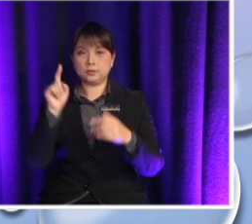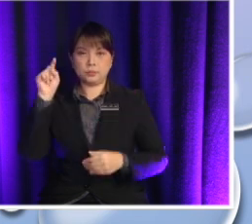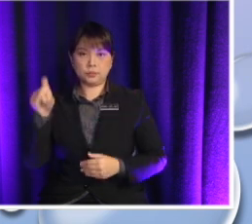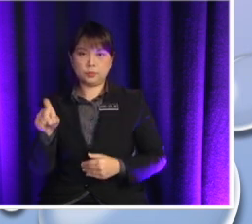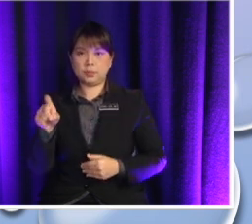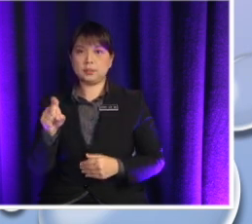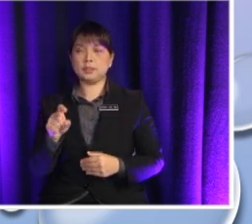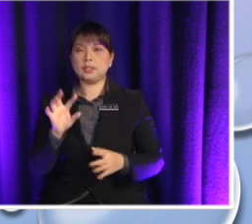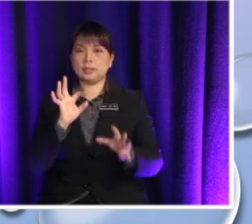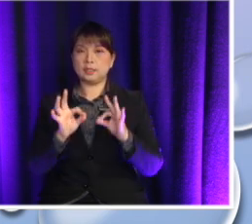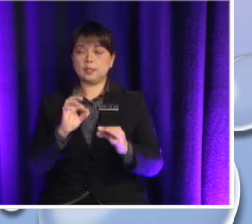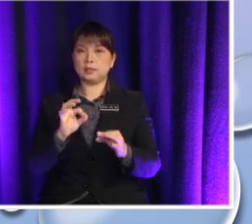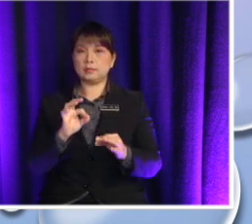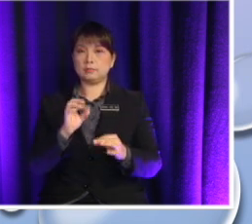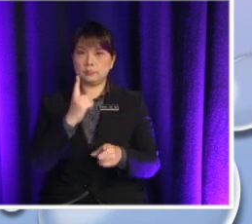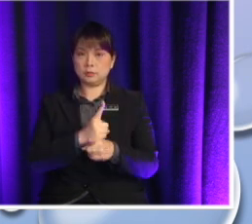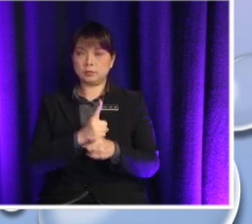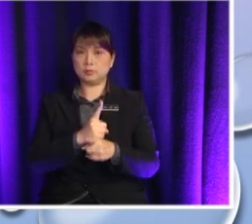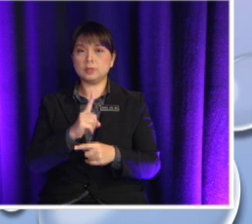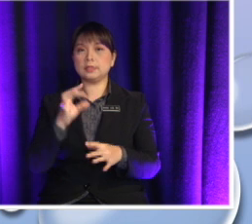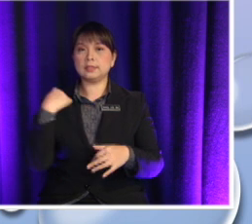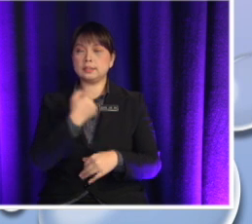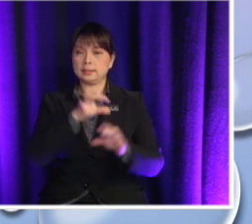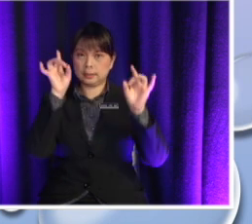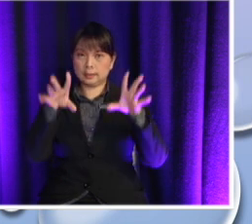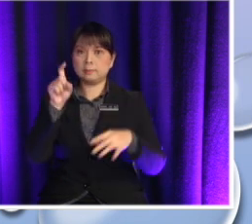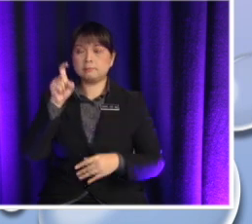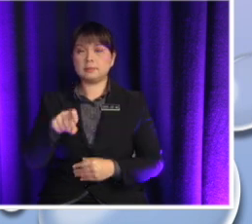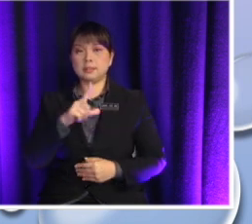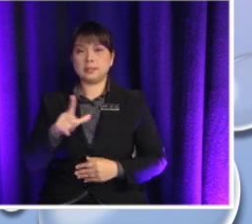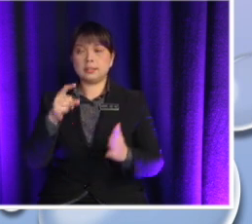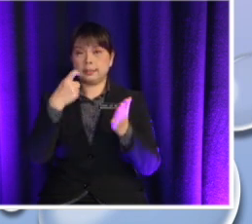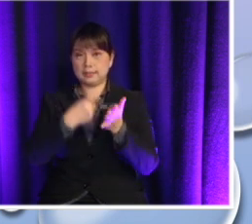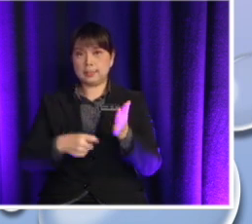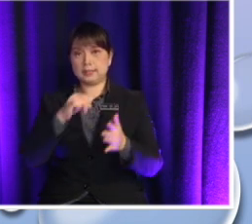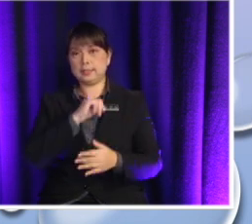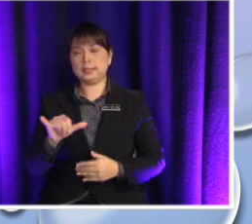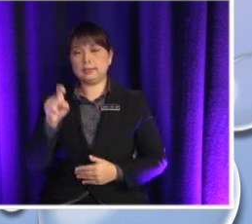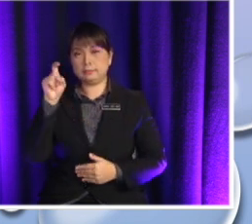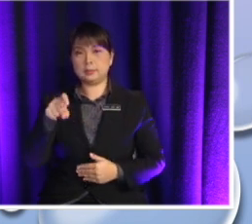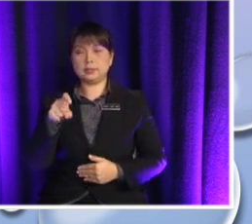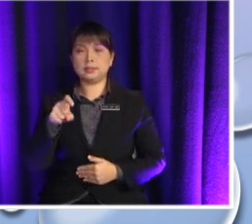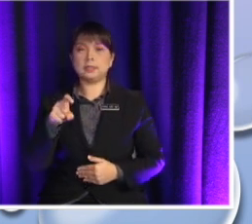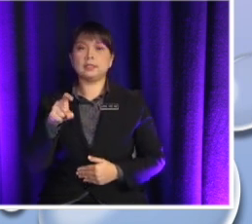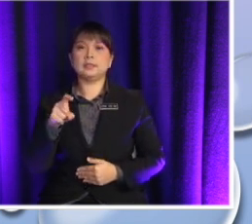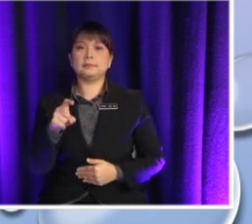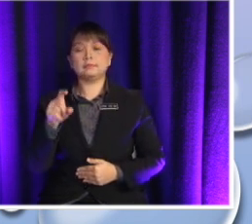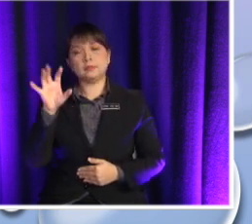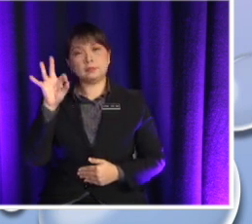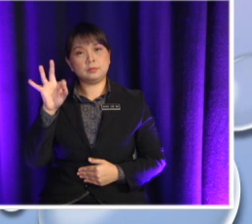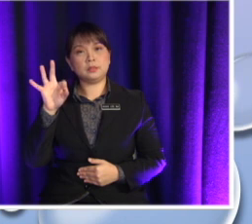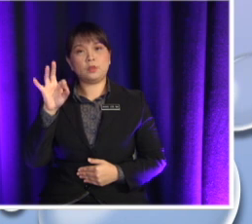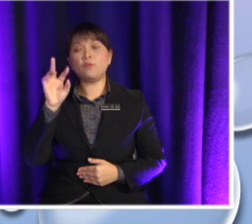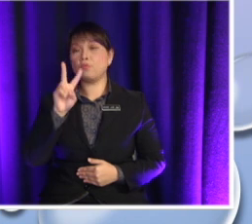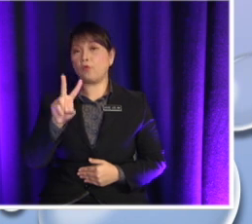sepatutnya bila kita uji situ mestilah sepatutnya nilai dia mestilah lebih kurang 9 volt begitu. Sebab supply